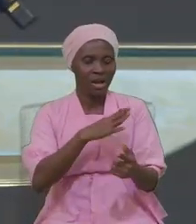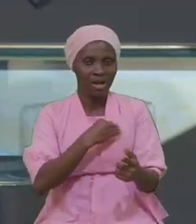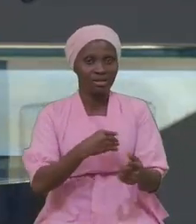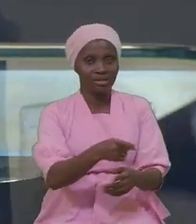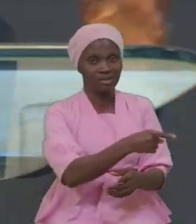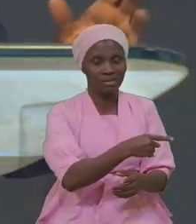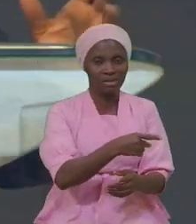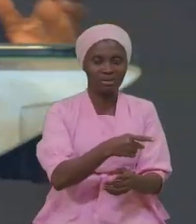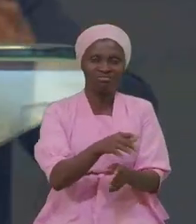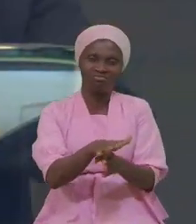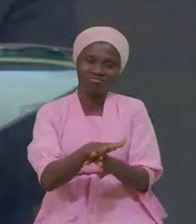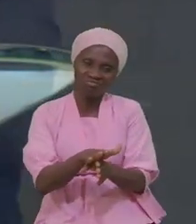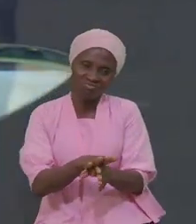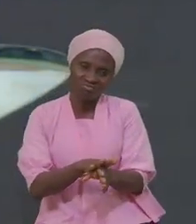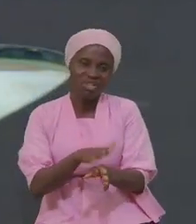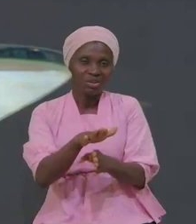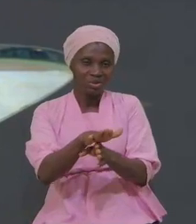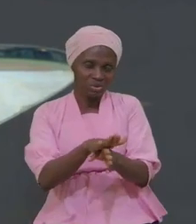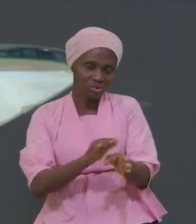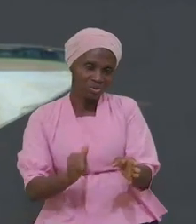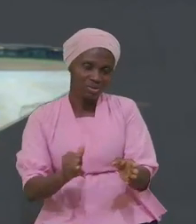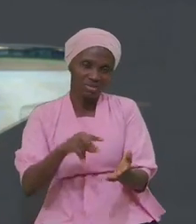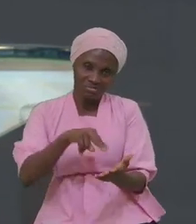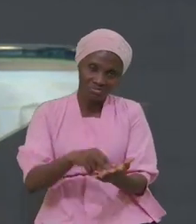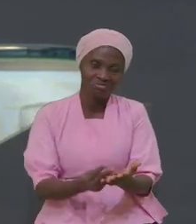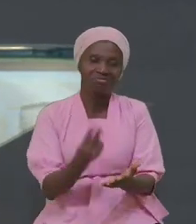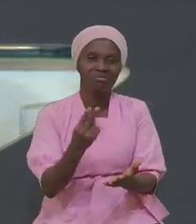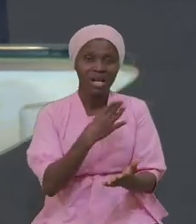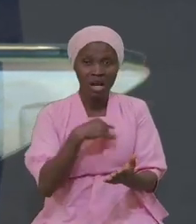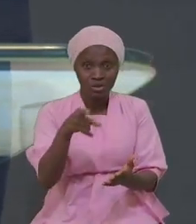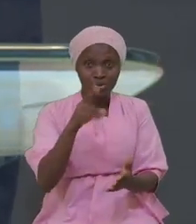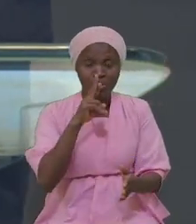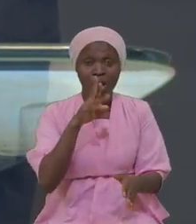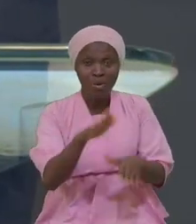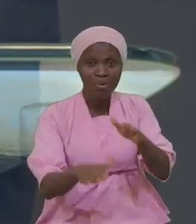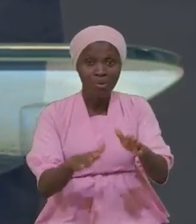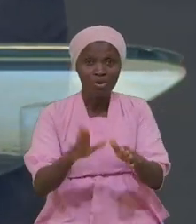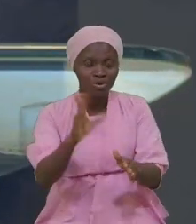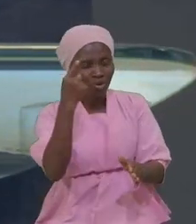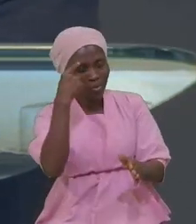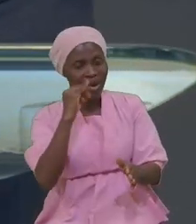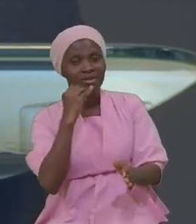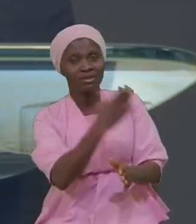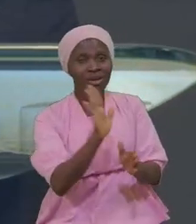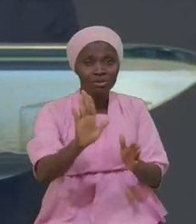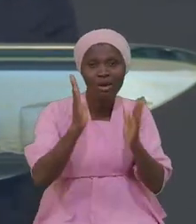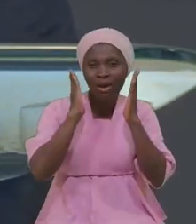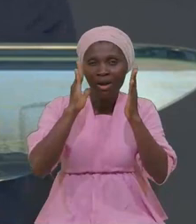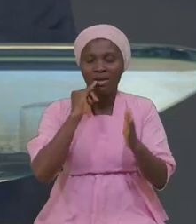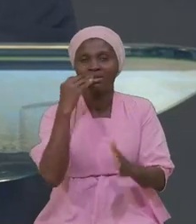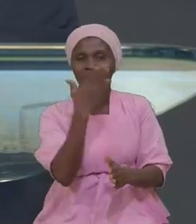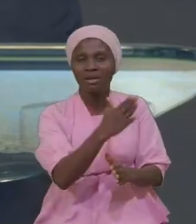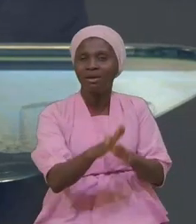lève lentement, comme toi tu marches, ton cœur est là, et tu te focalises sur ton